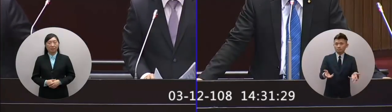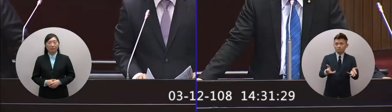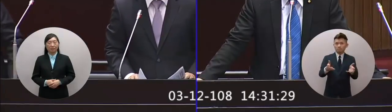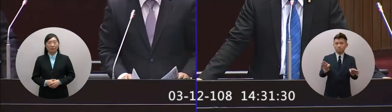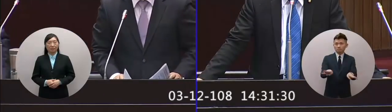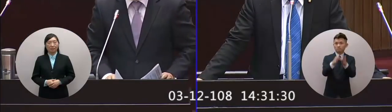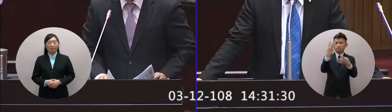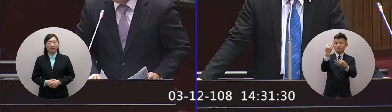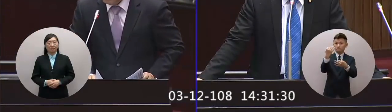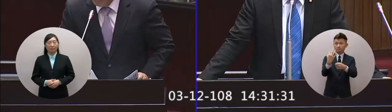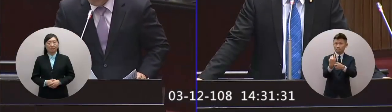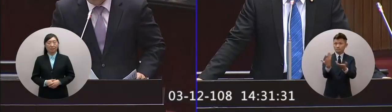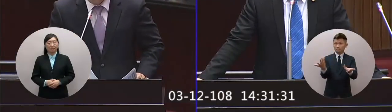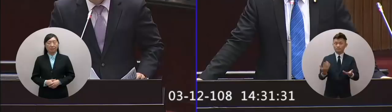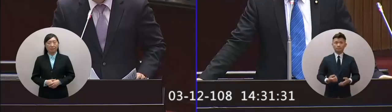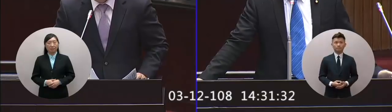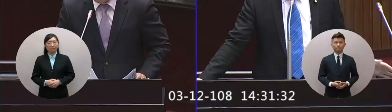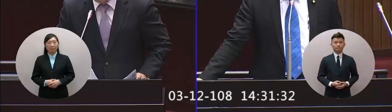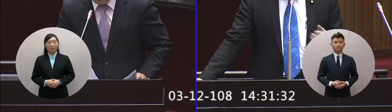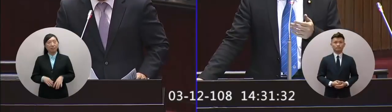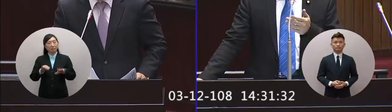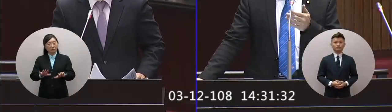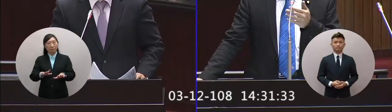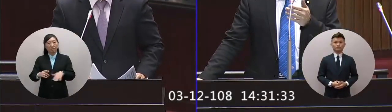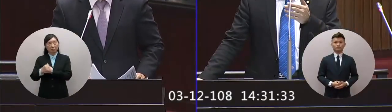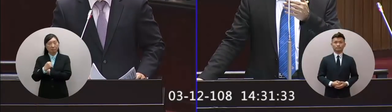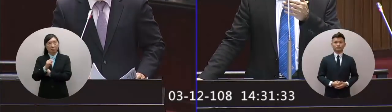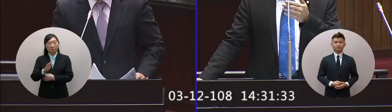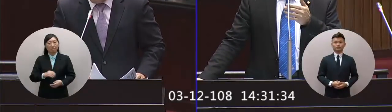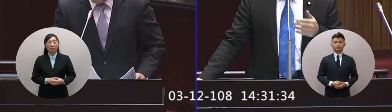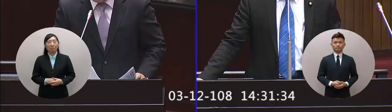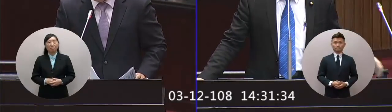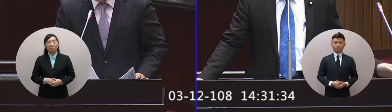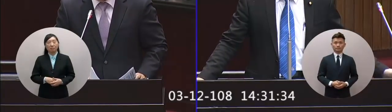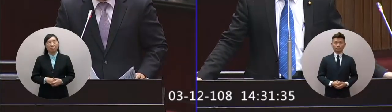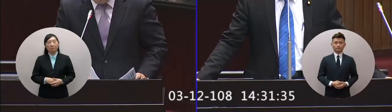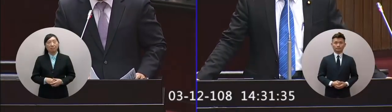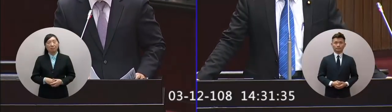计？ 我们目前努力啦吼，希望在